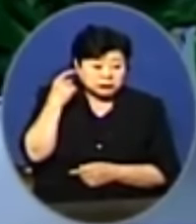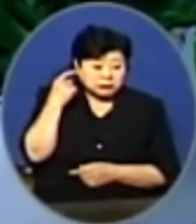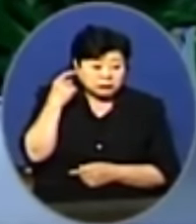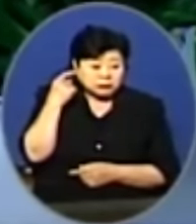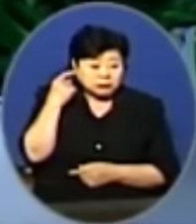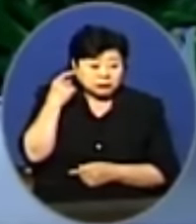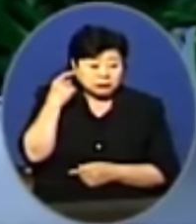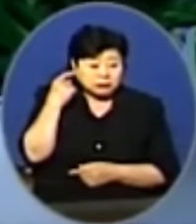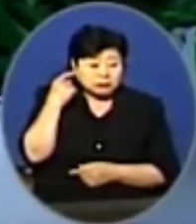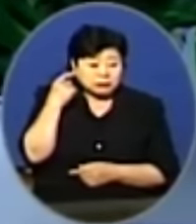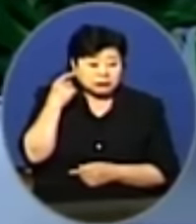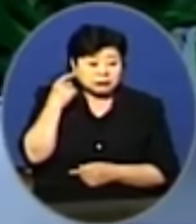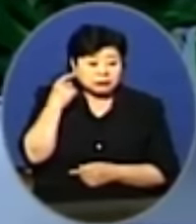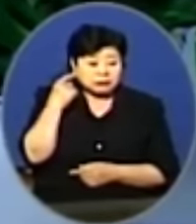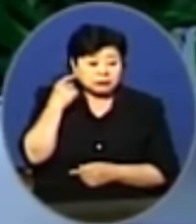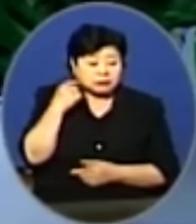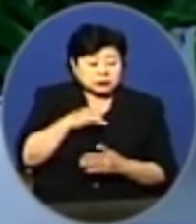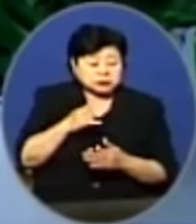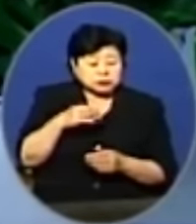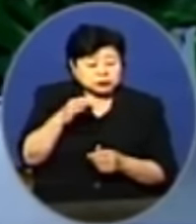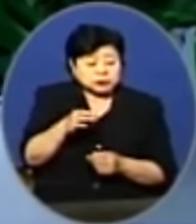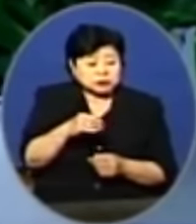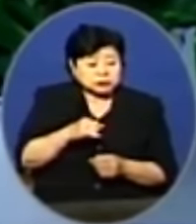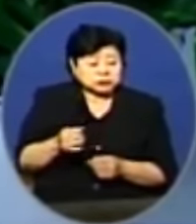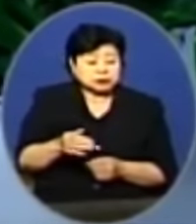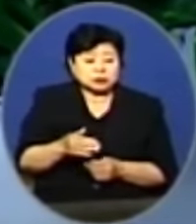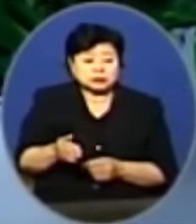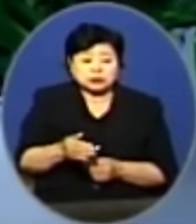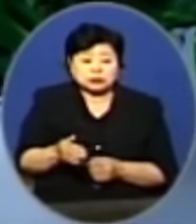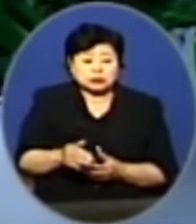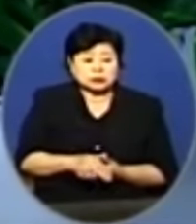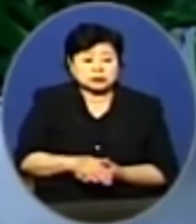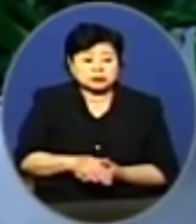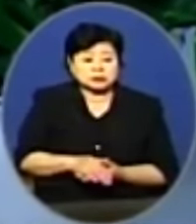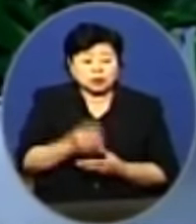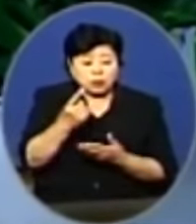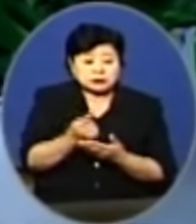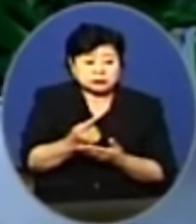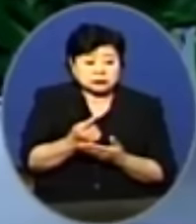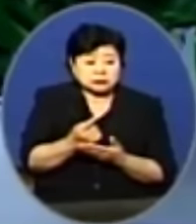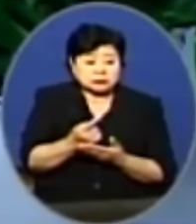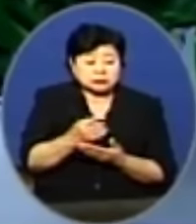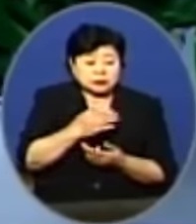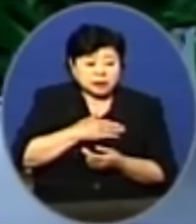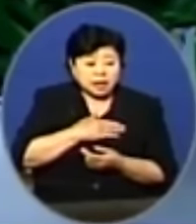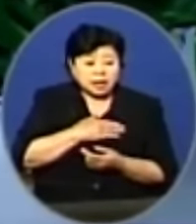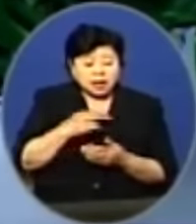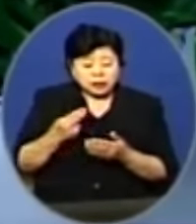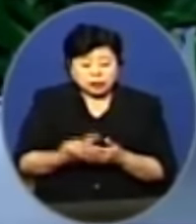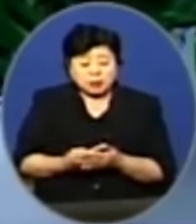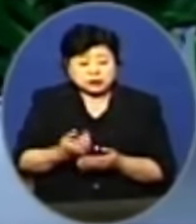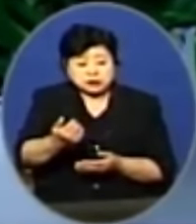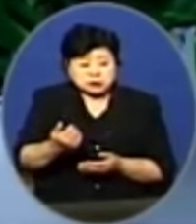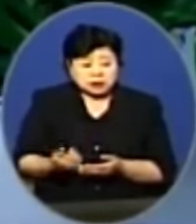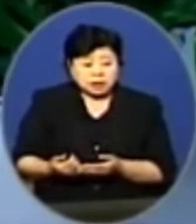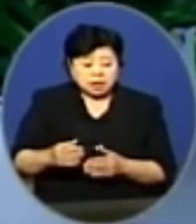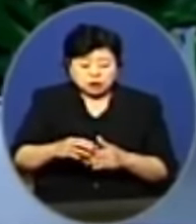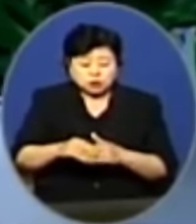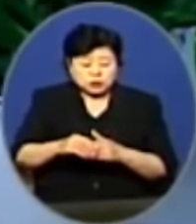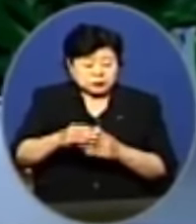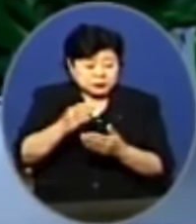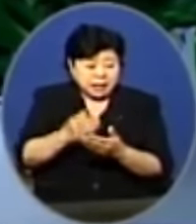그래서 식구들을 부르니까 식구들이 다 오더랍니다. 내가 넘어지기 전에 내 몸에 손 대지